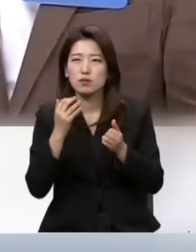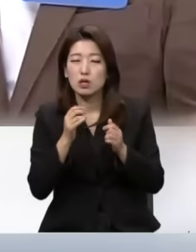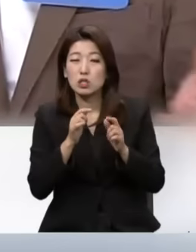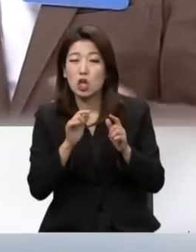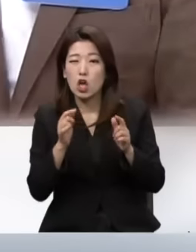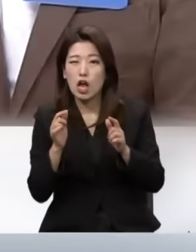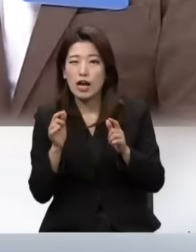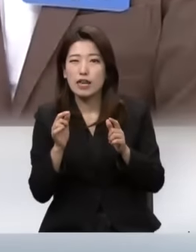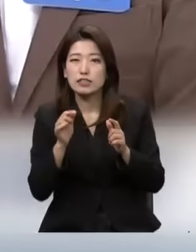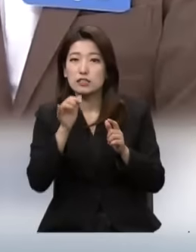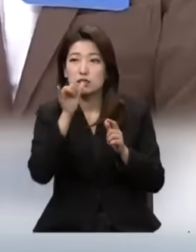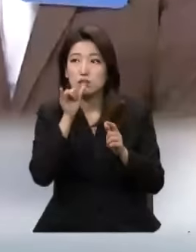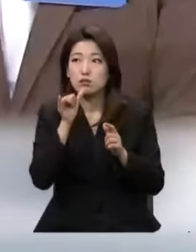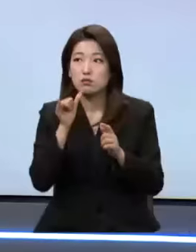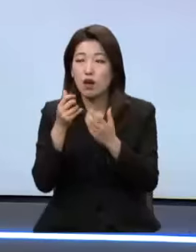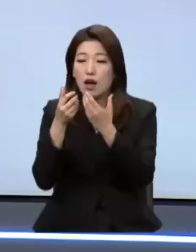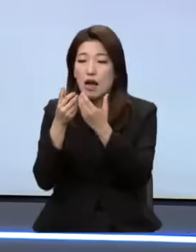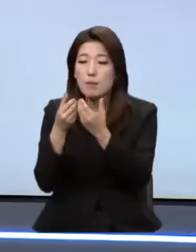묘사들이